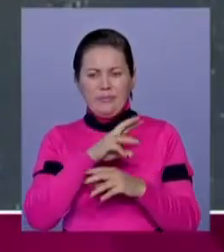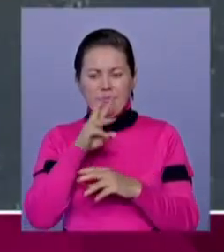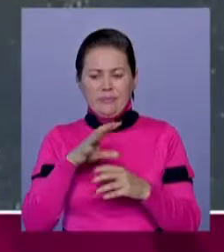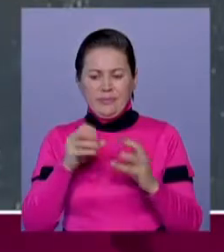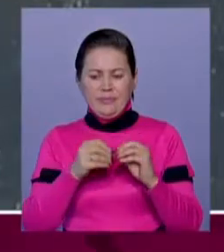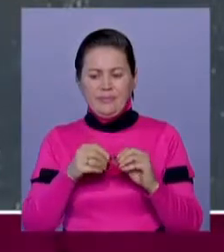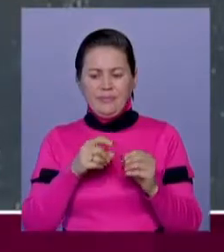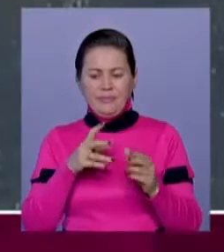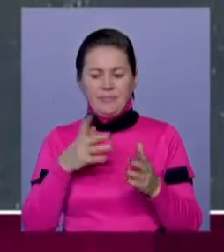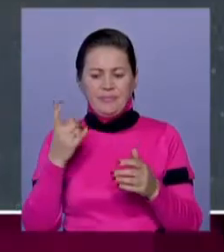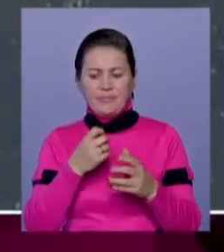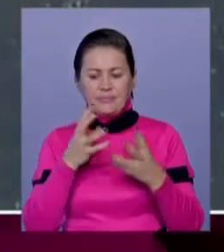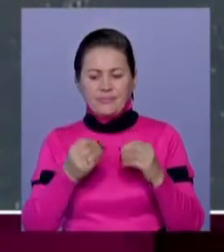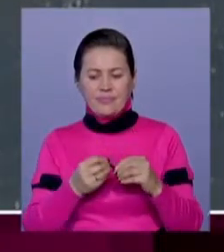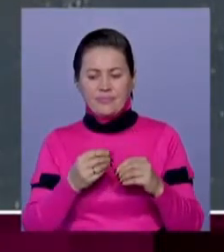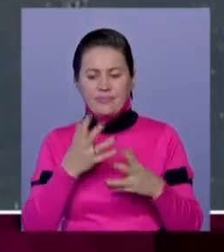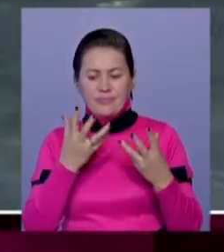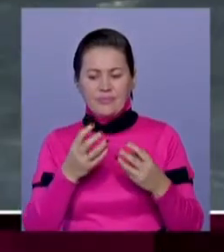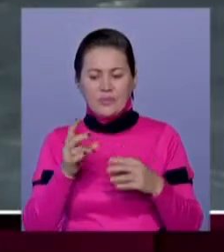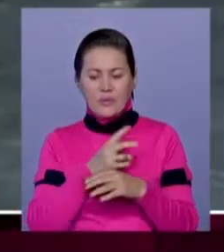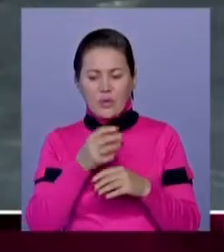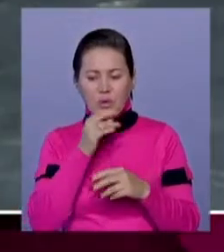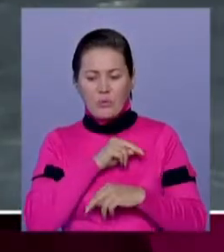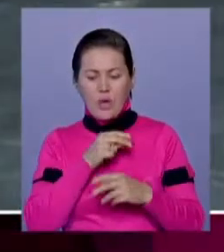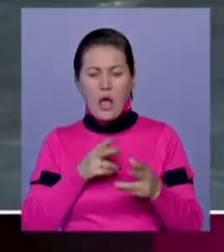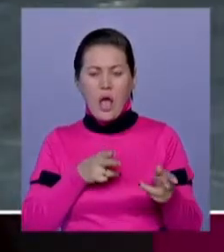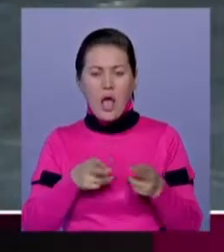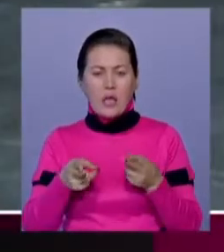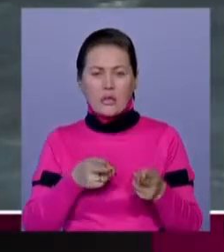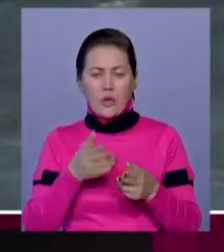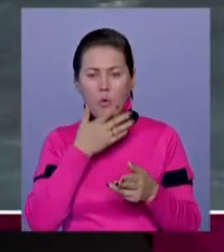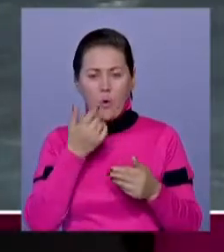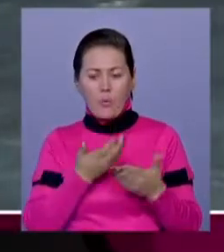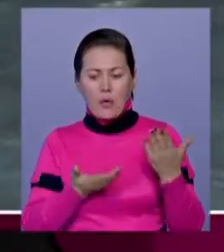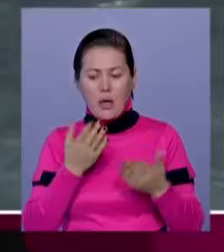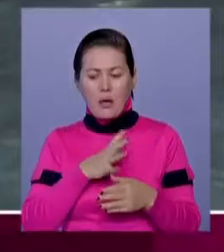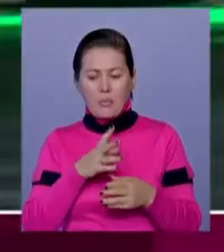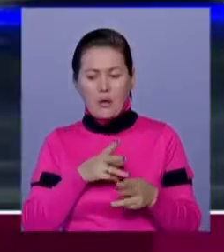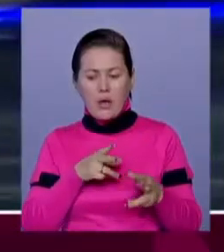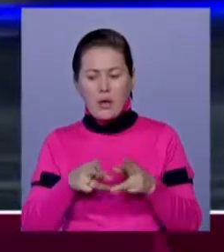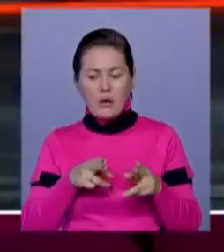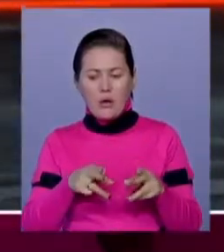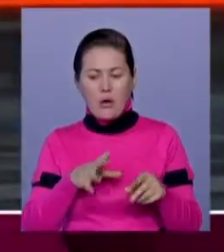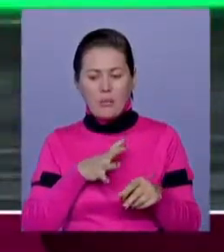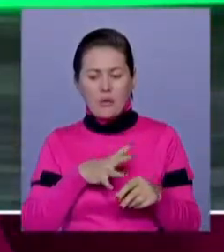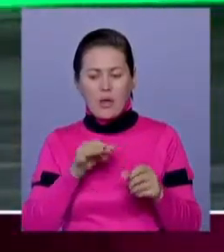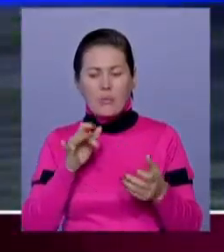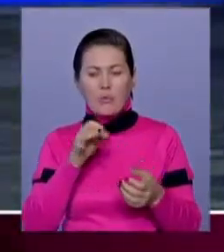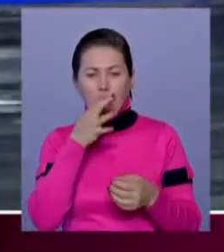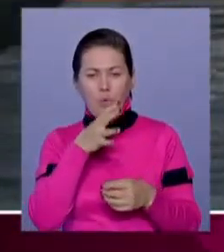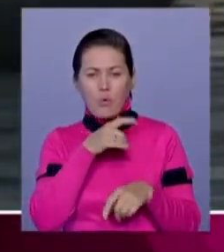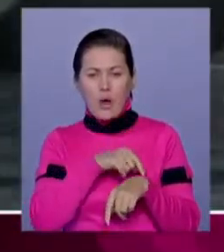Аптаның күнінде де күндіз-түні де жұмыс істейді. Егер конькиіңіз жоқ болса, онда егер конькиіңіз бар болса, онда қалаған